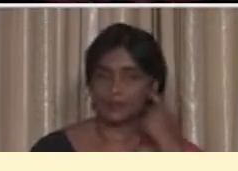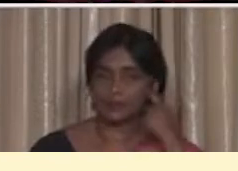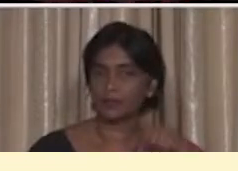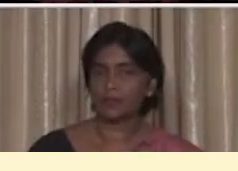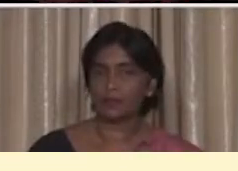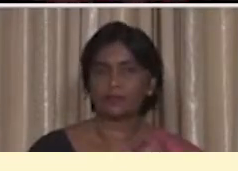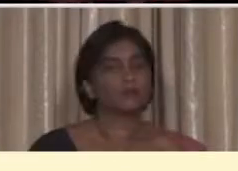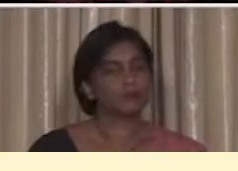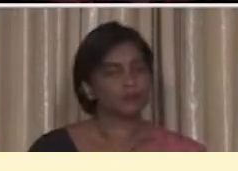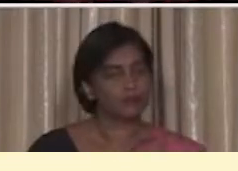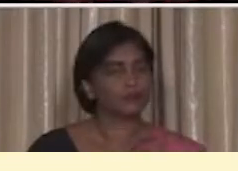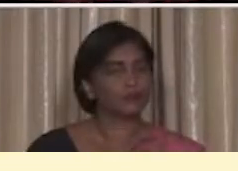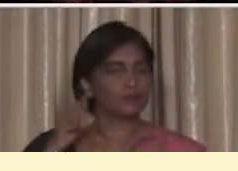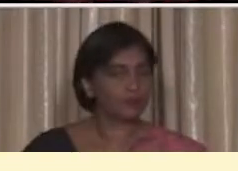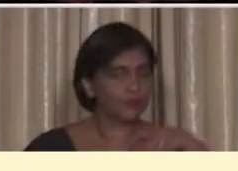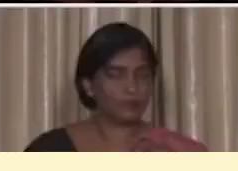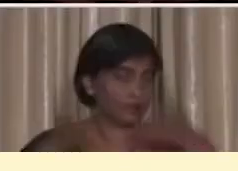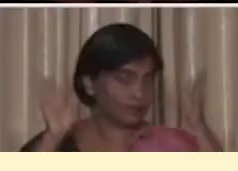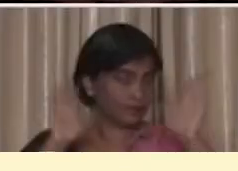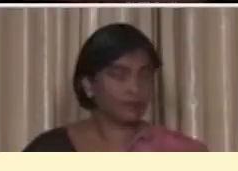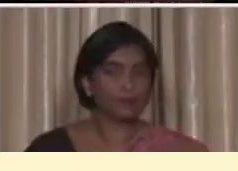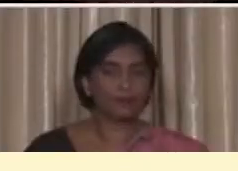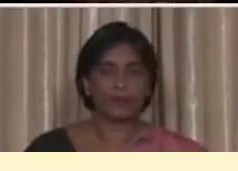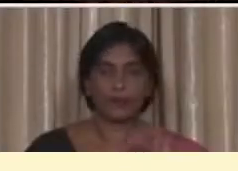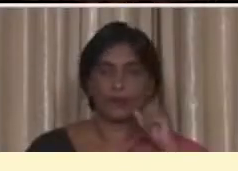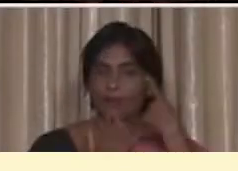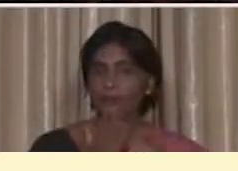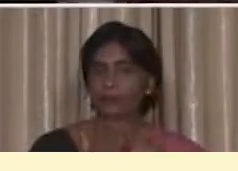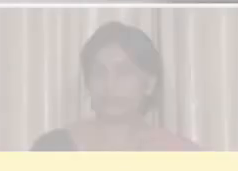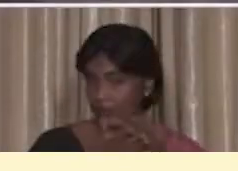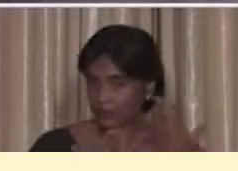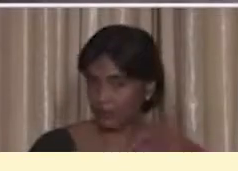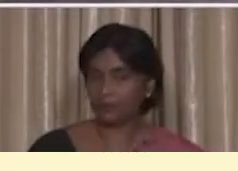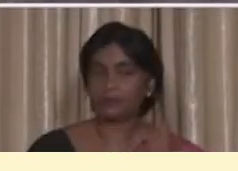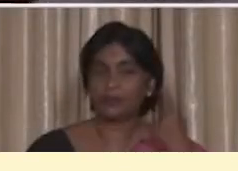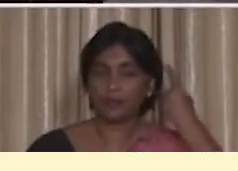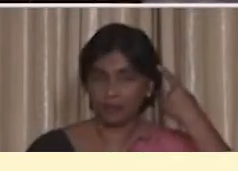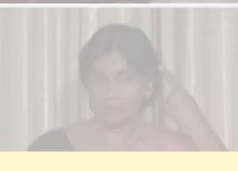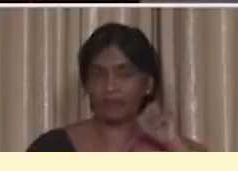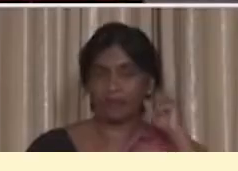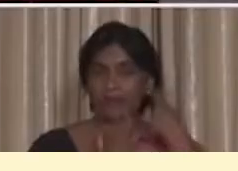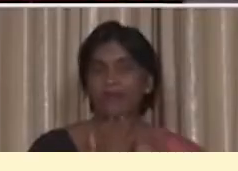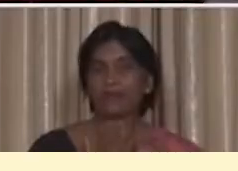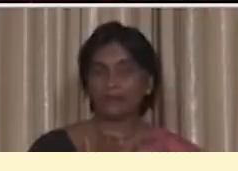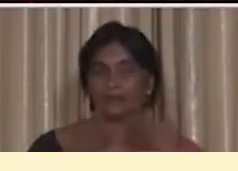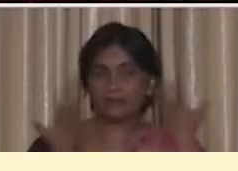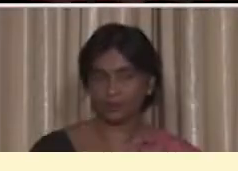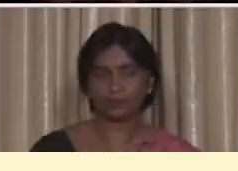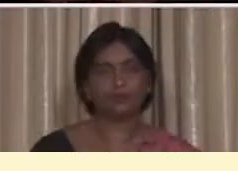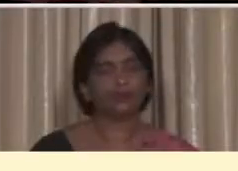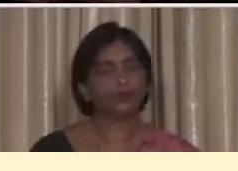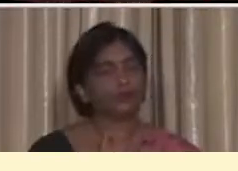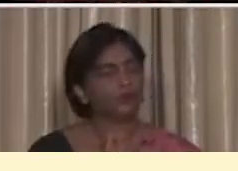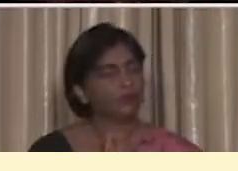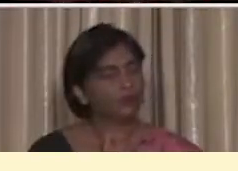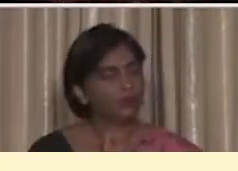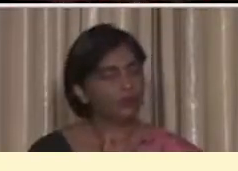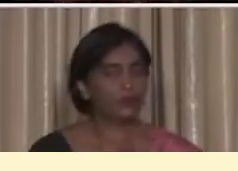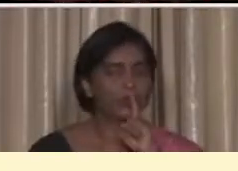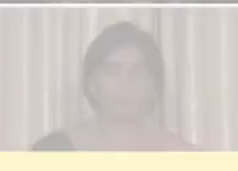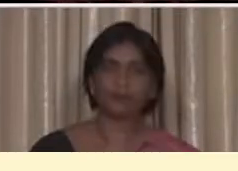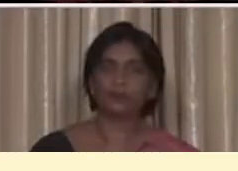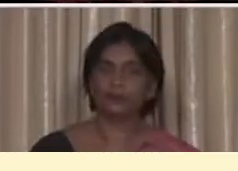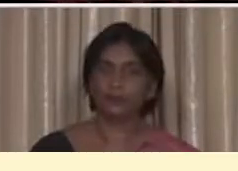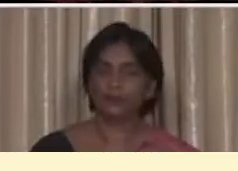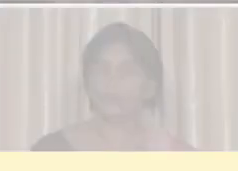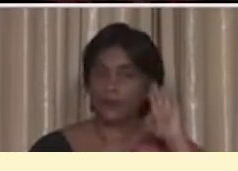உறுப்பினர் பதவியை ராஜினாமா செய்வதாக அவர் தெரிவித்துள்ளார். இன்று நாடாளுமன்றத்தில் உரையாற்றும் போதே அவர் இதனை தெரிவித்துள்ளார். கரு கதாநாயக